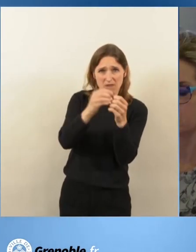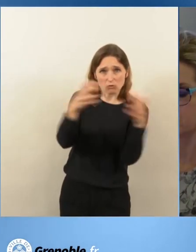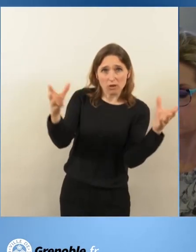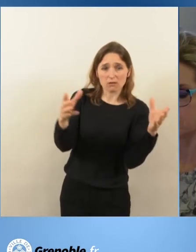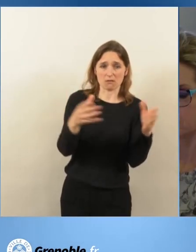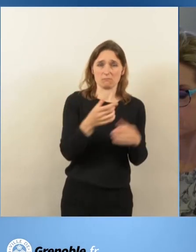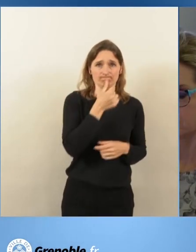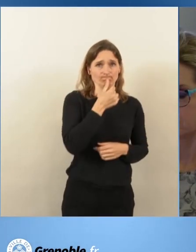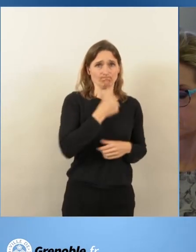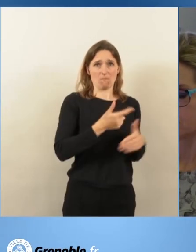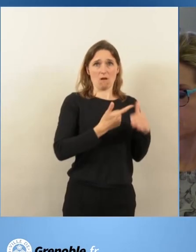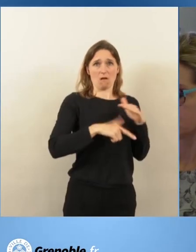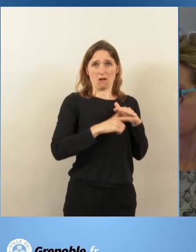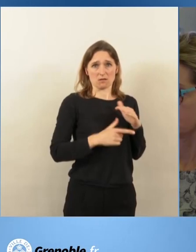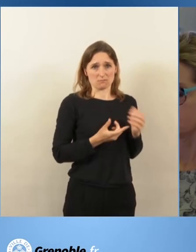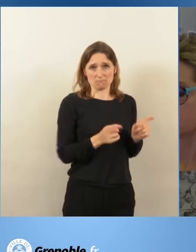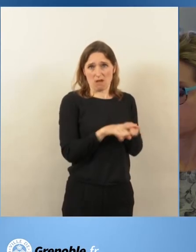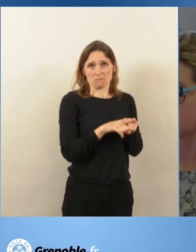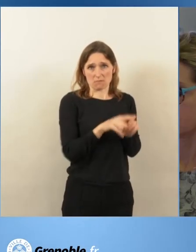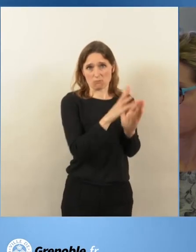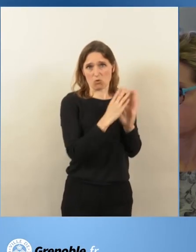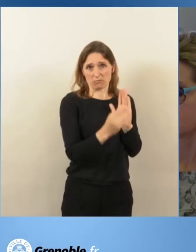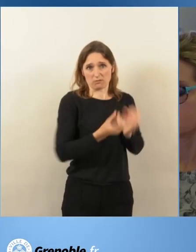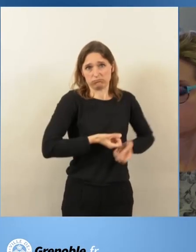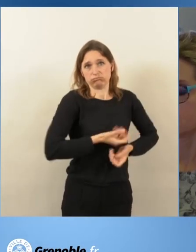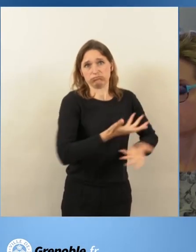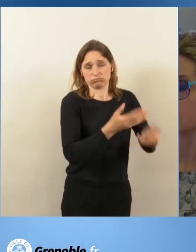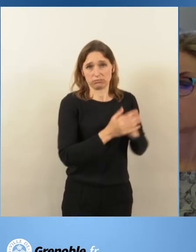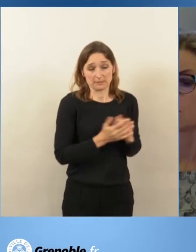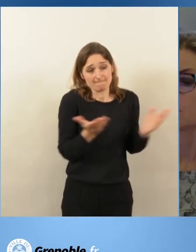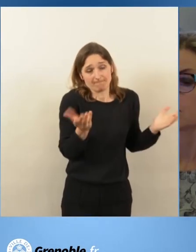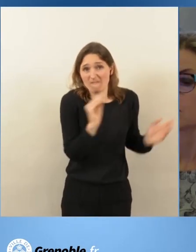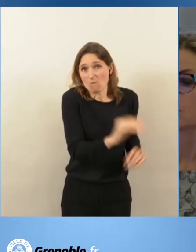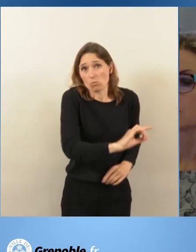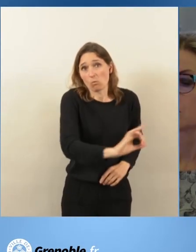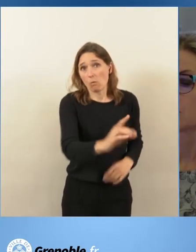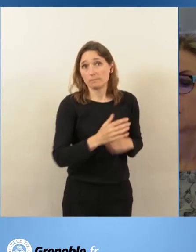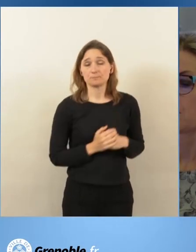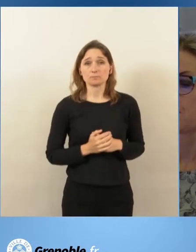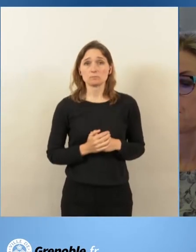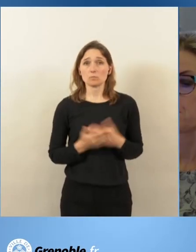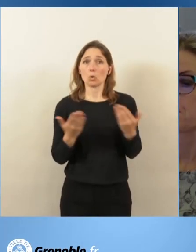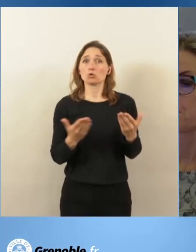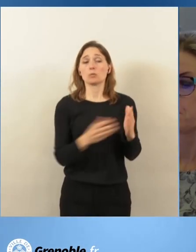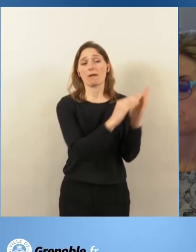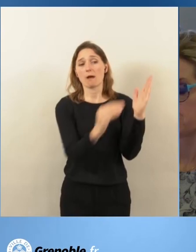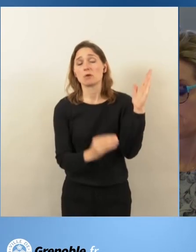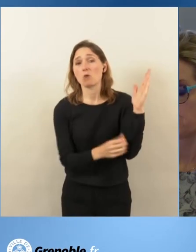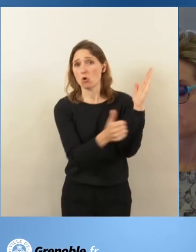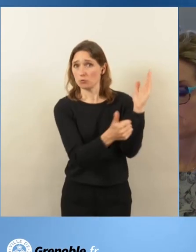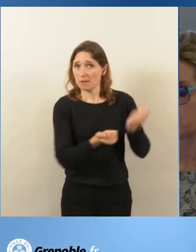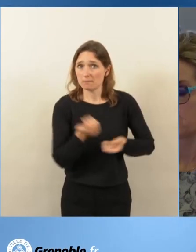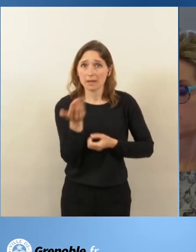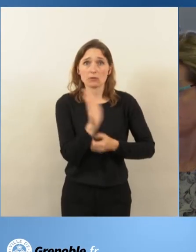et c'était son devoir on peut pas lui l'en vouloir et aujourd'hui si j'ai bien compris les amendements qu'il présente